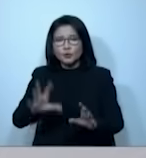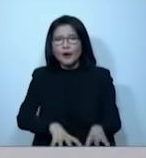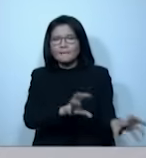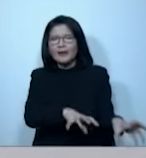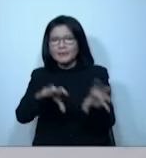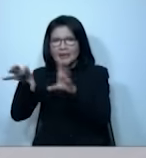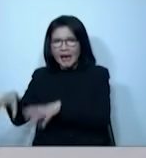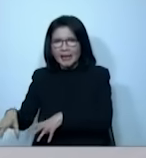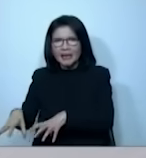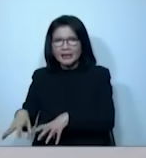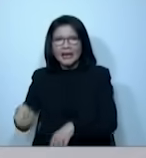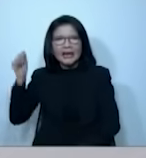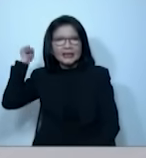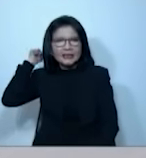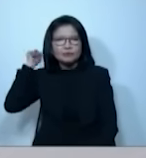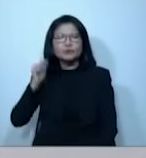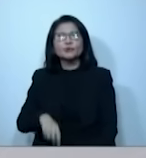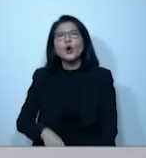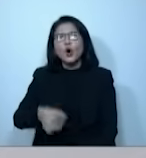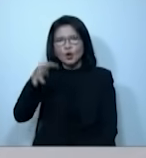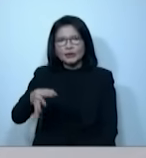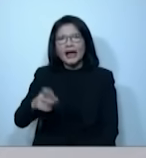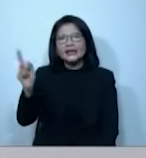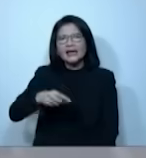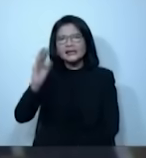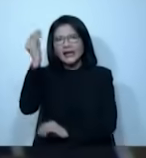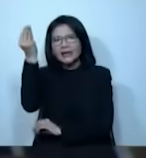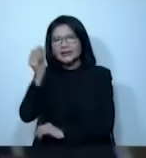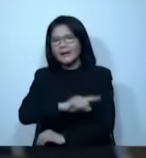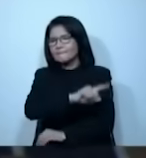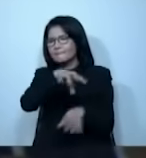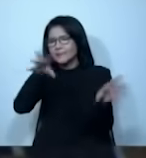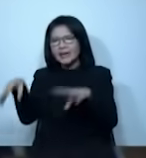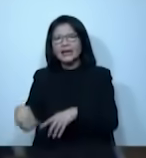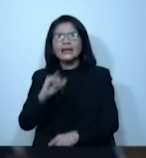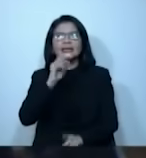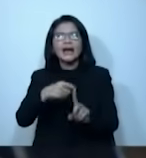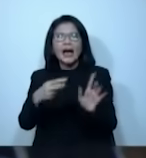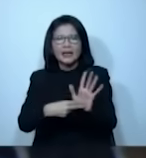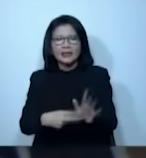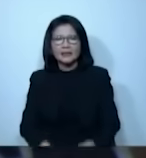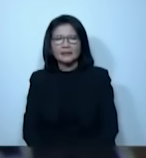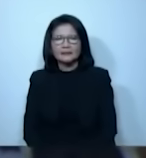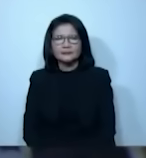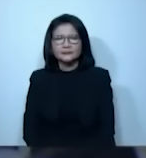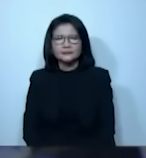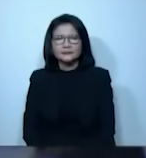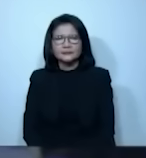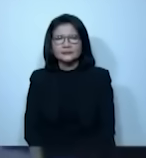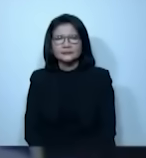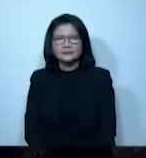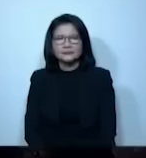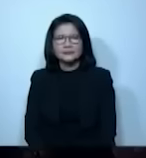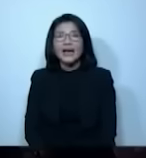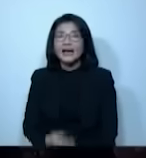ibu kota dari Jakarta ke IKN silakan baik waktunya masih ada Bapak cukup cukup